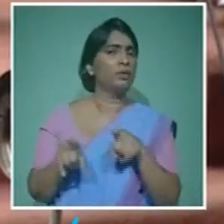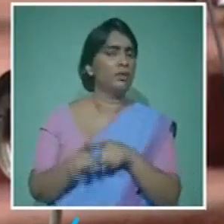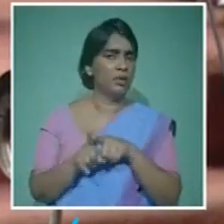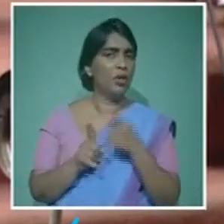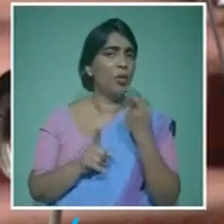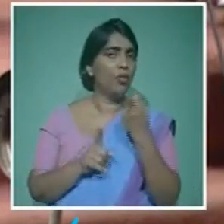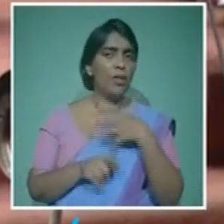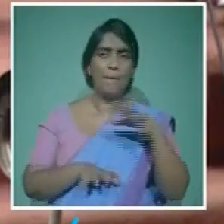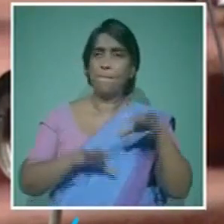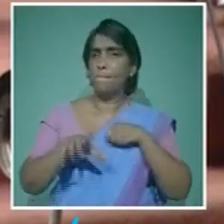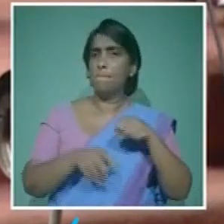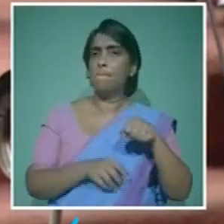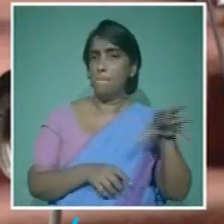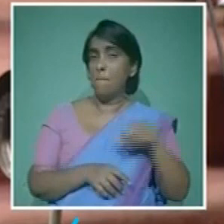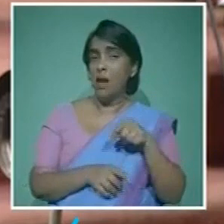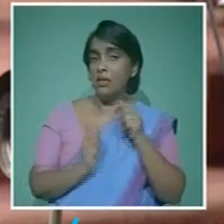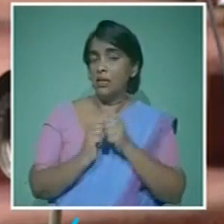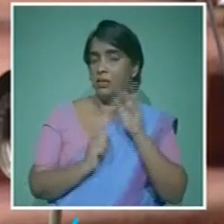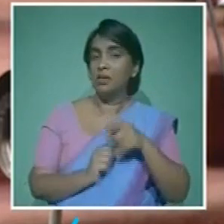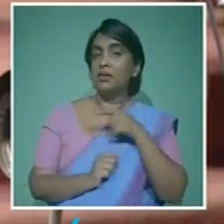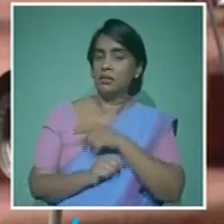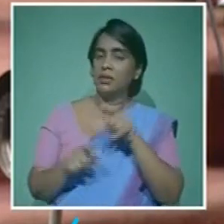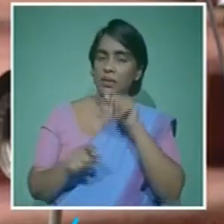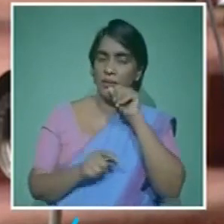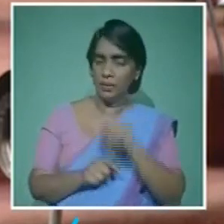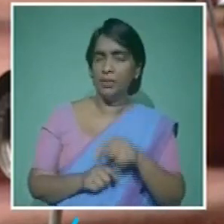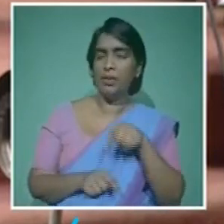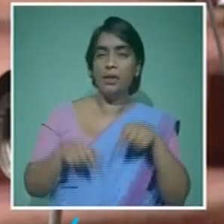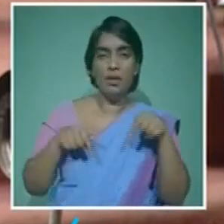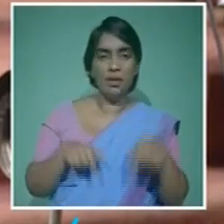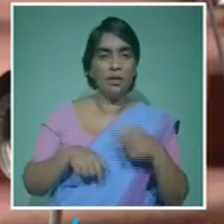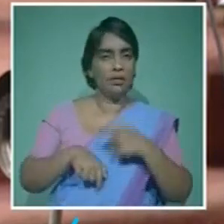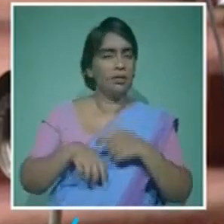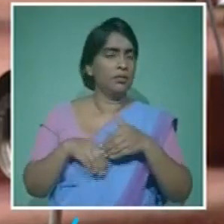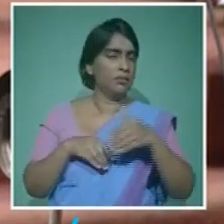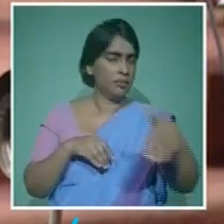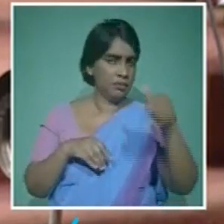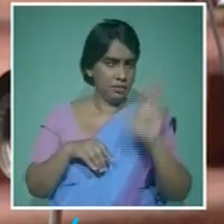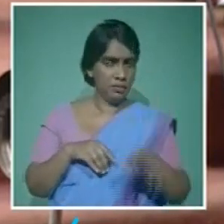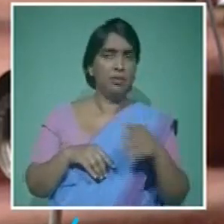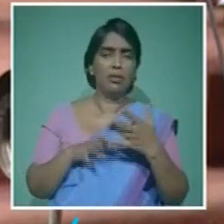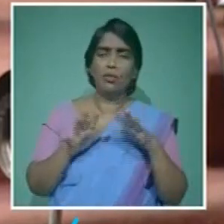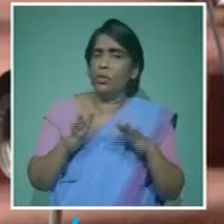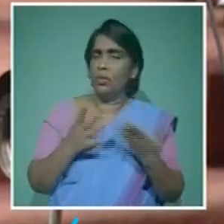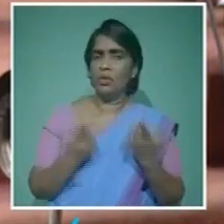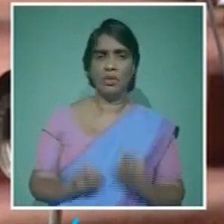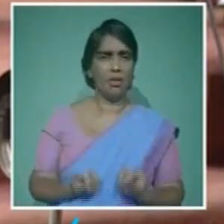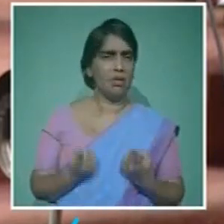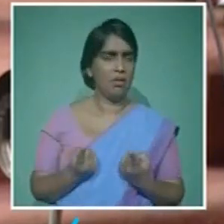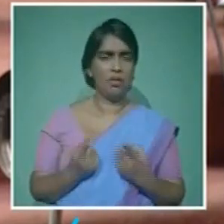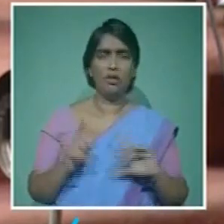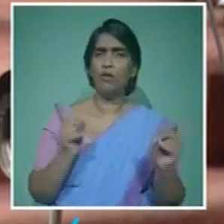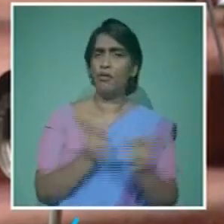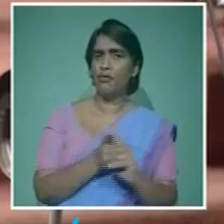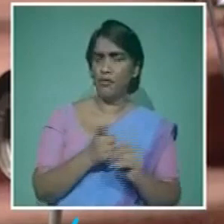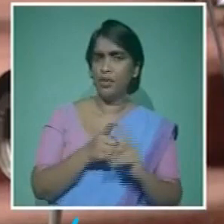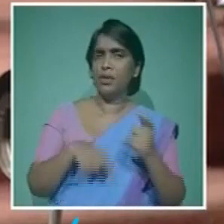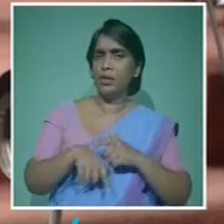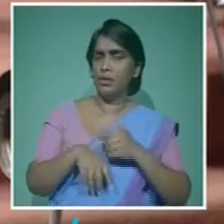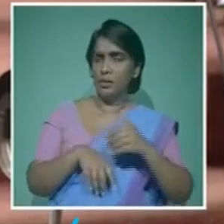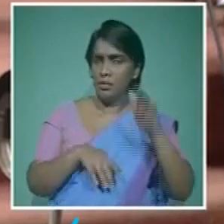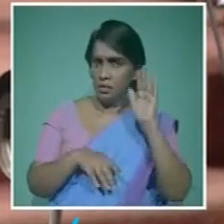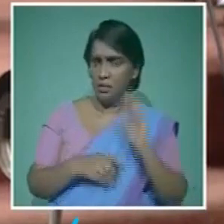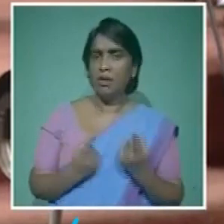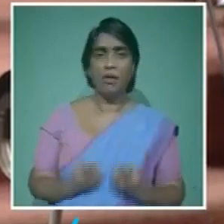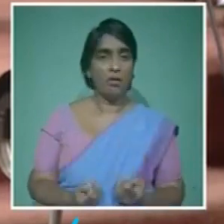பாவிக்கப்படுகின்றது. உண்மையாகவே இன்றைய காலகட்டத்தில் என்ன தேவை, யுத்த காலத்திலே இருந்ததை காட்டிலும் கூடுதலாக நிதி